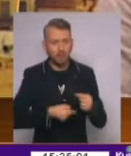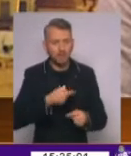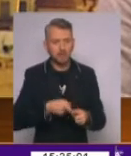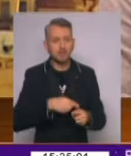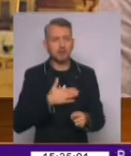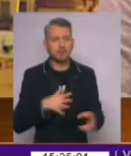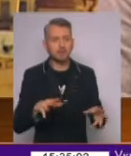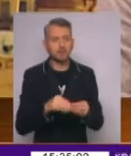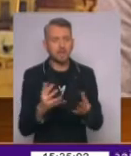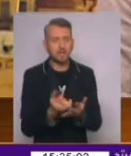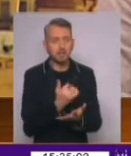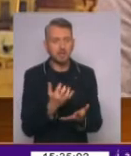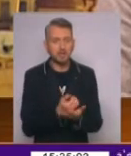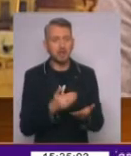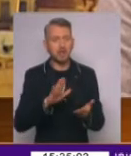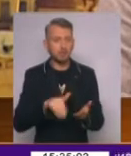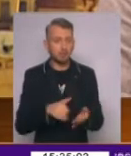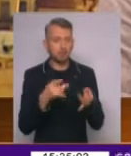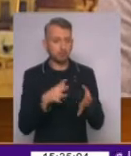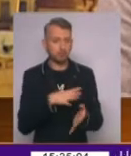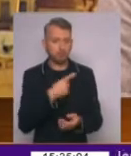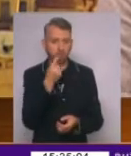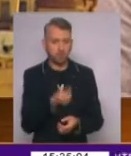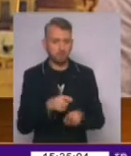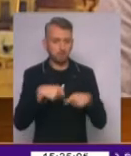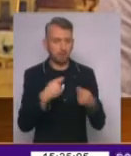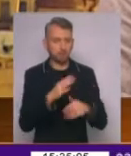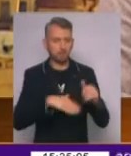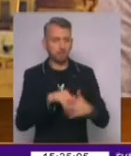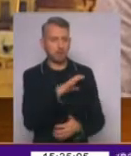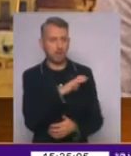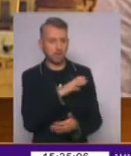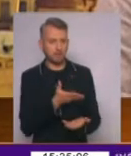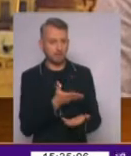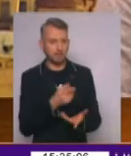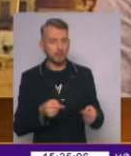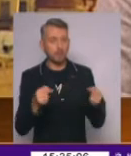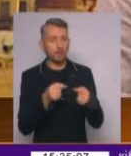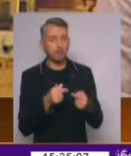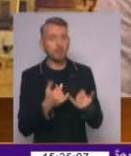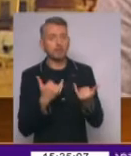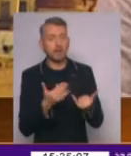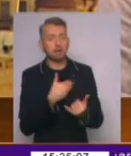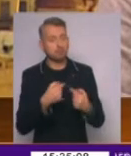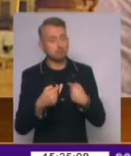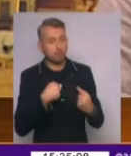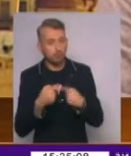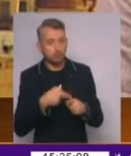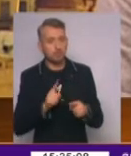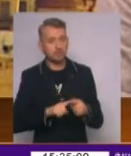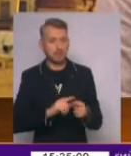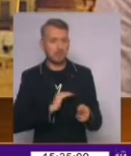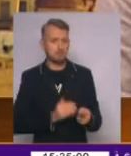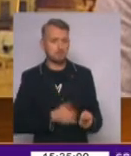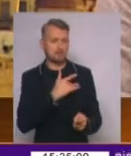спільне надбання, яке потім просто було за копійки передано в руки олігархів. Відповідно, наразі ми мучимося, це приватна